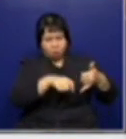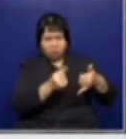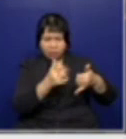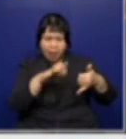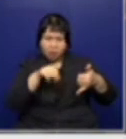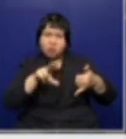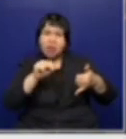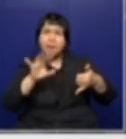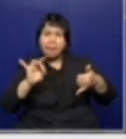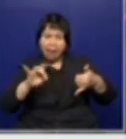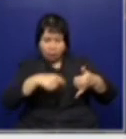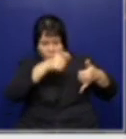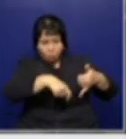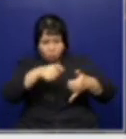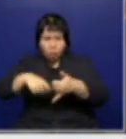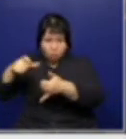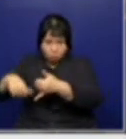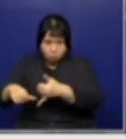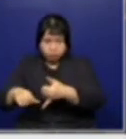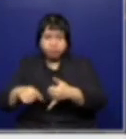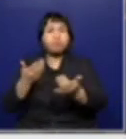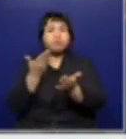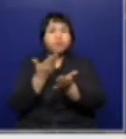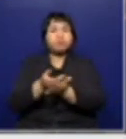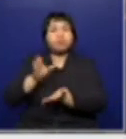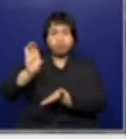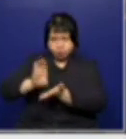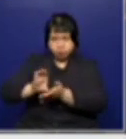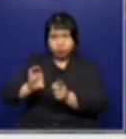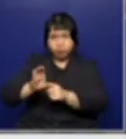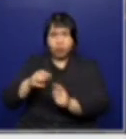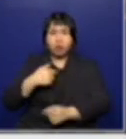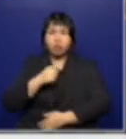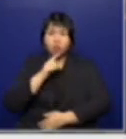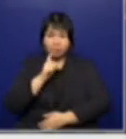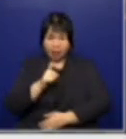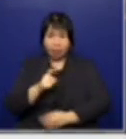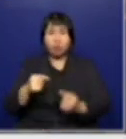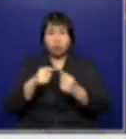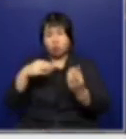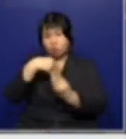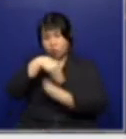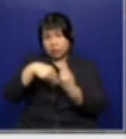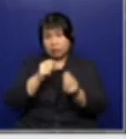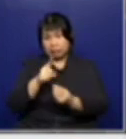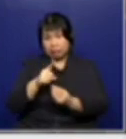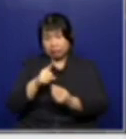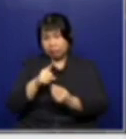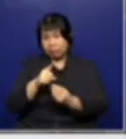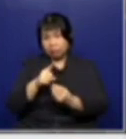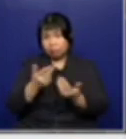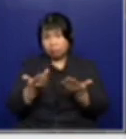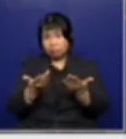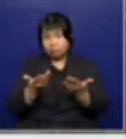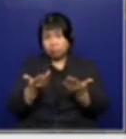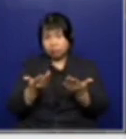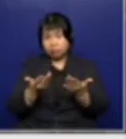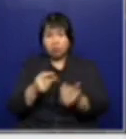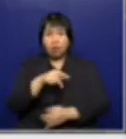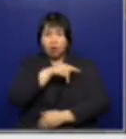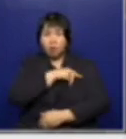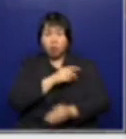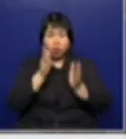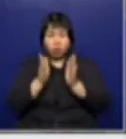างค์นะท่านประธานอันนี้คือเงินงบประมาณวันนี้ผมจึงถามว่าเศรษฐกิจมันไปไม่ได้ชาวพุทธเขาก็